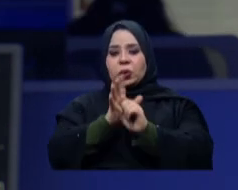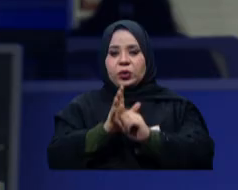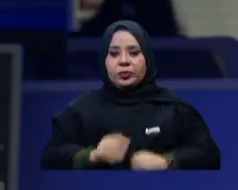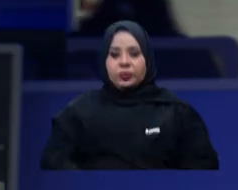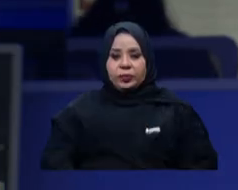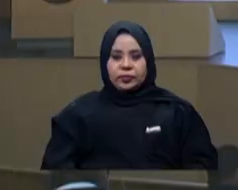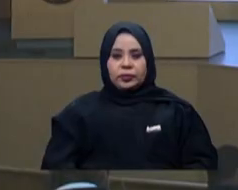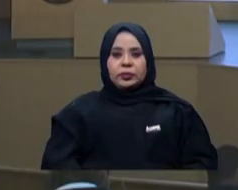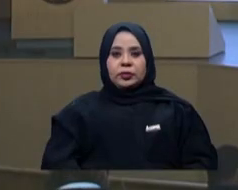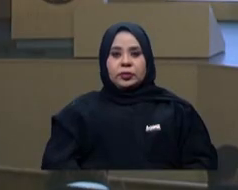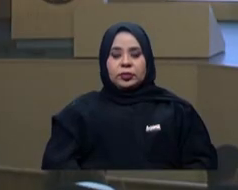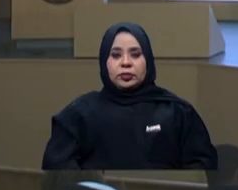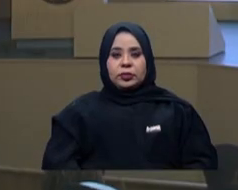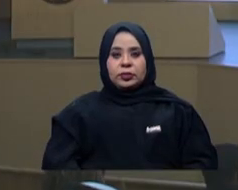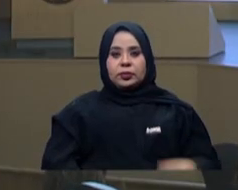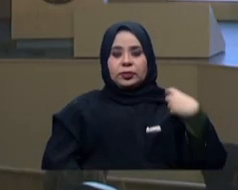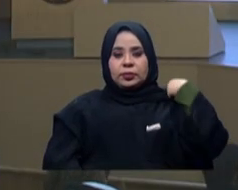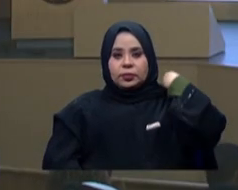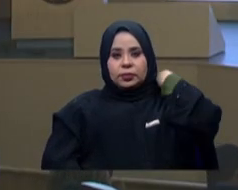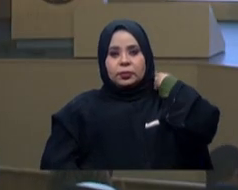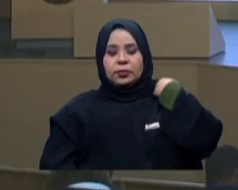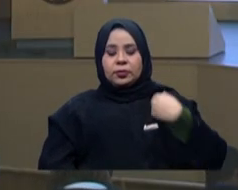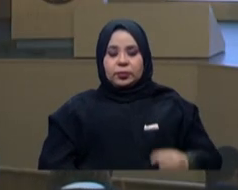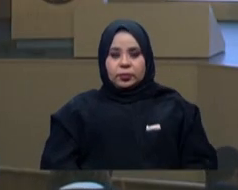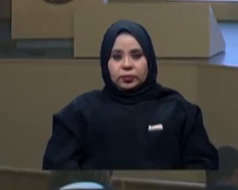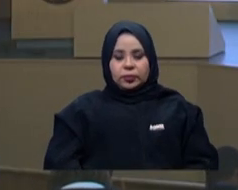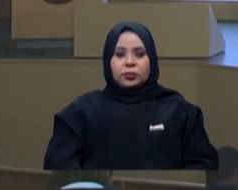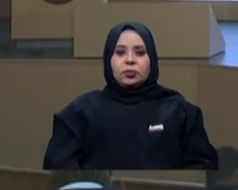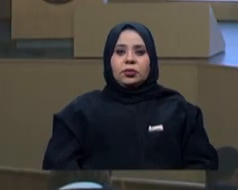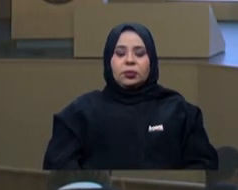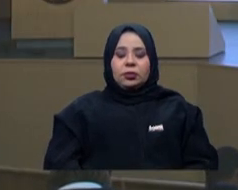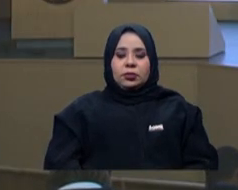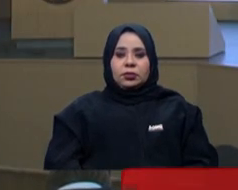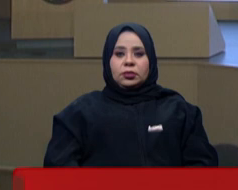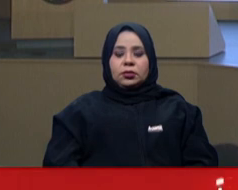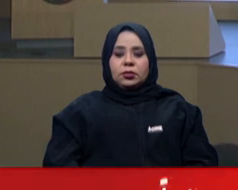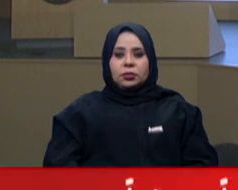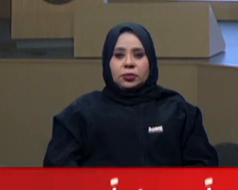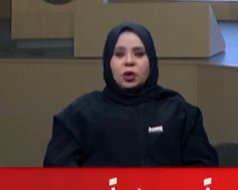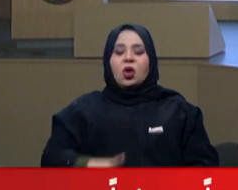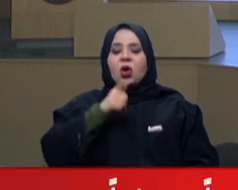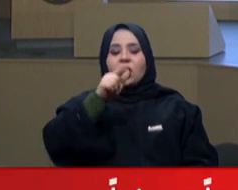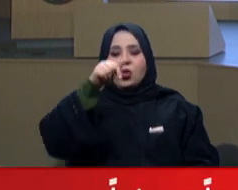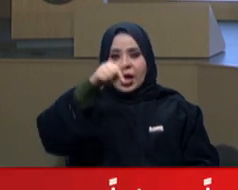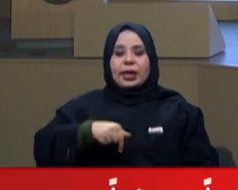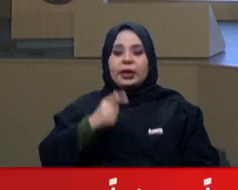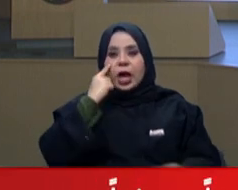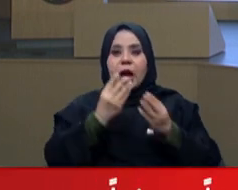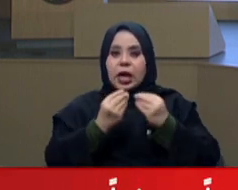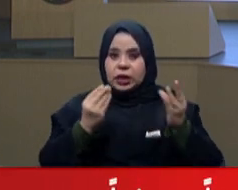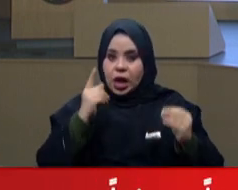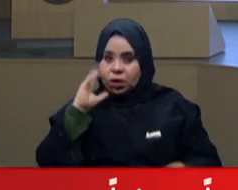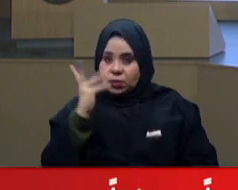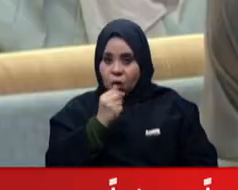ومواجهته. من يوم بدينا نفحص عدد الفحوصات اللي صارت في مملكة البحرين، وهذا اللي أنا الرقم اللي اعتز